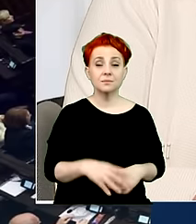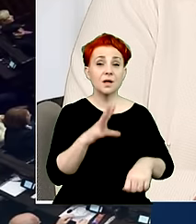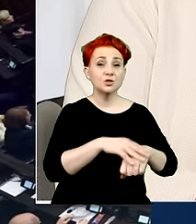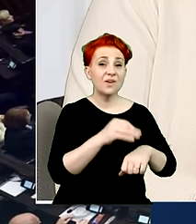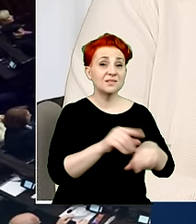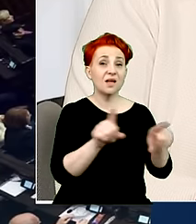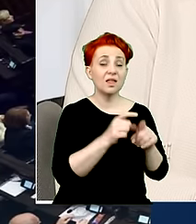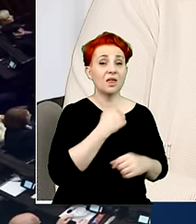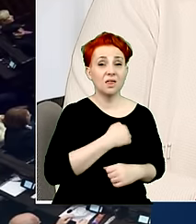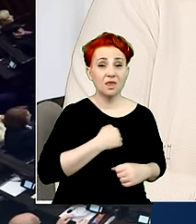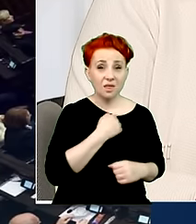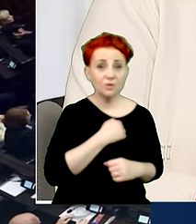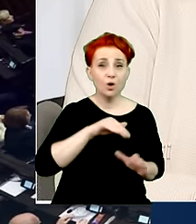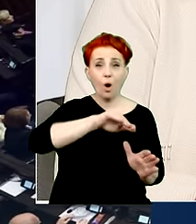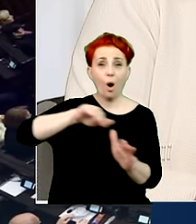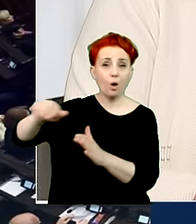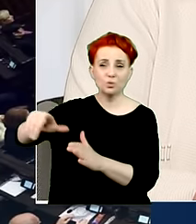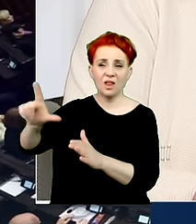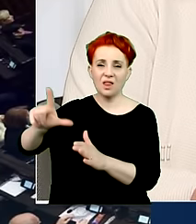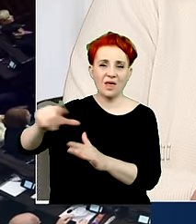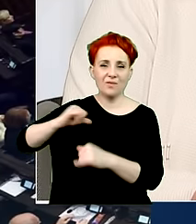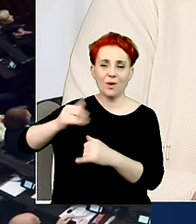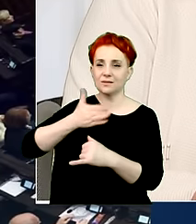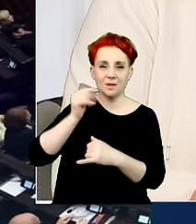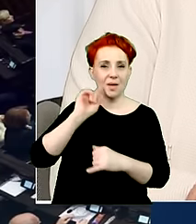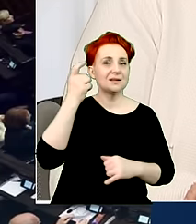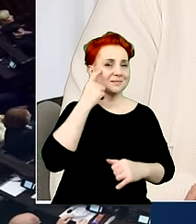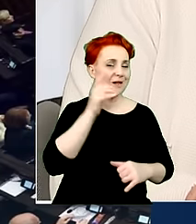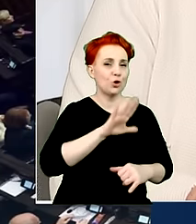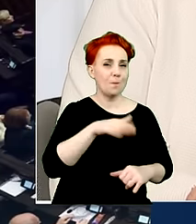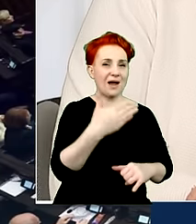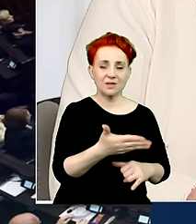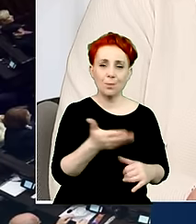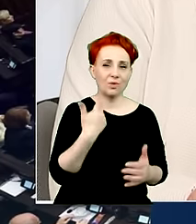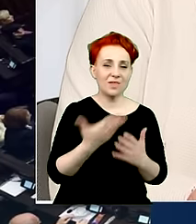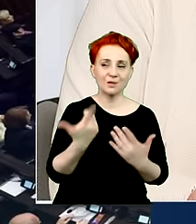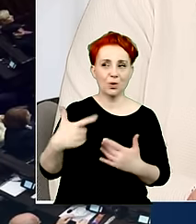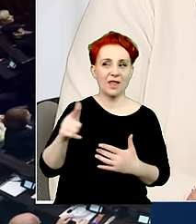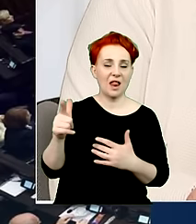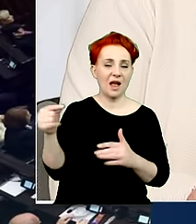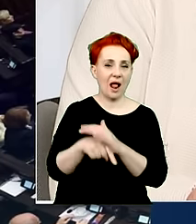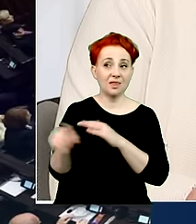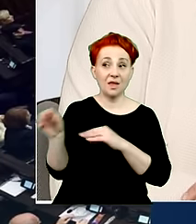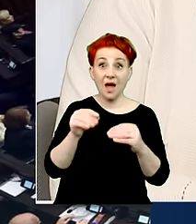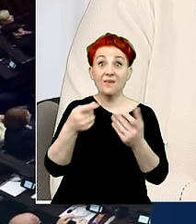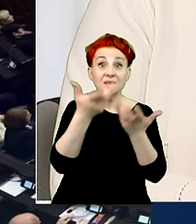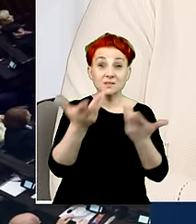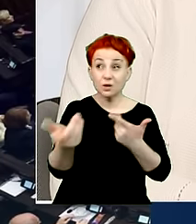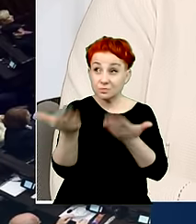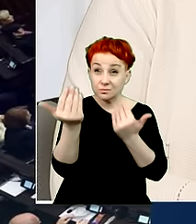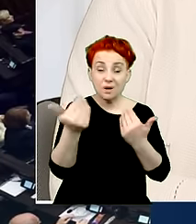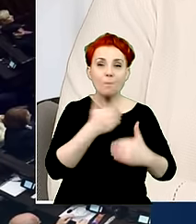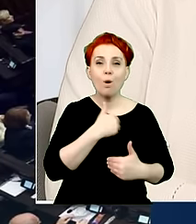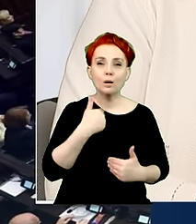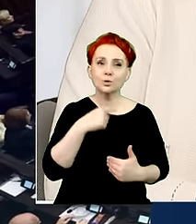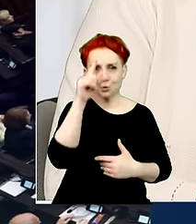że odsunęli lewactwo od władzy i teraz rządzi tam centroprawica, bo już nie chcą nielegalnych imigrantów. A wy chcecie ich wpuścić do Polski, żeby